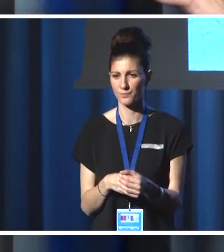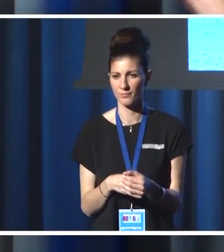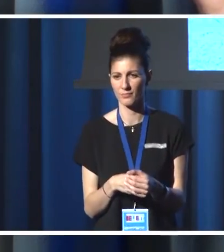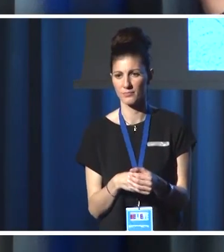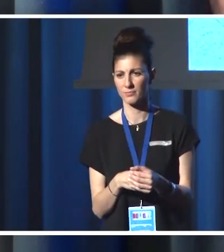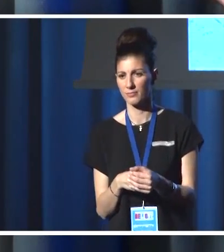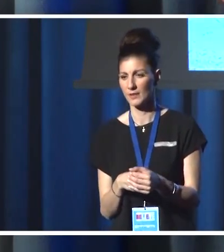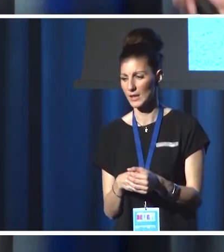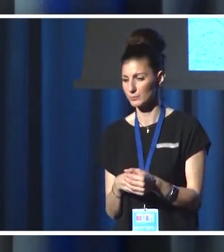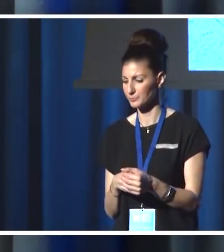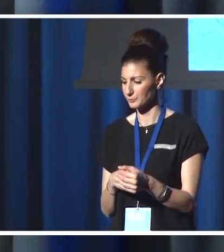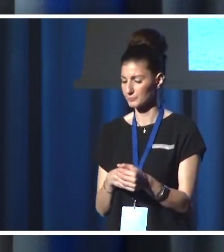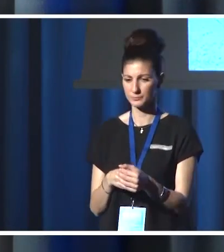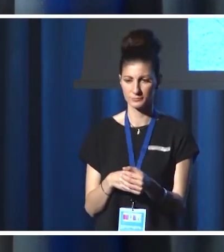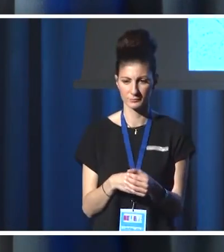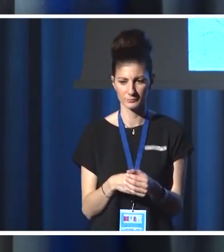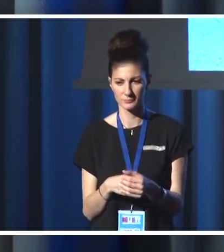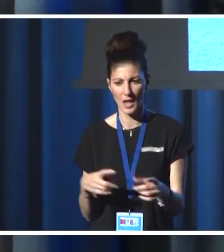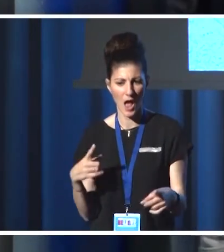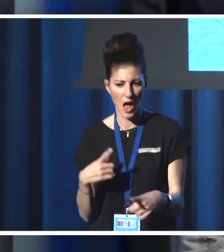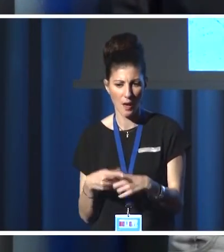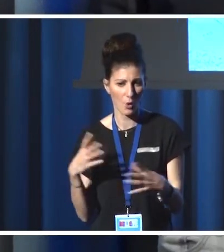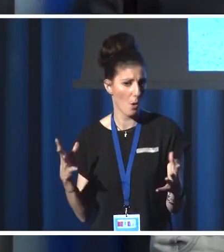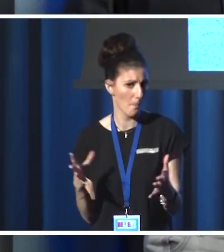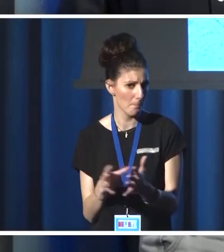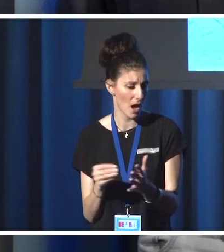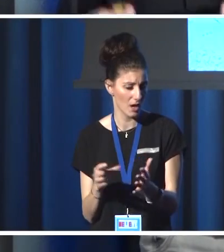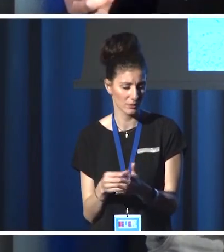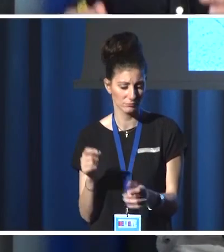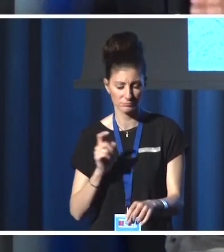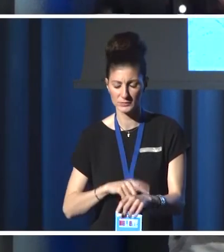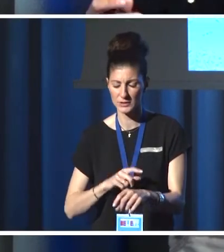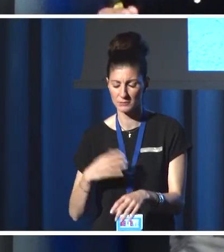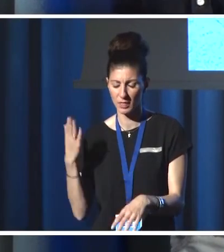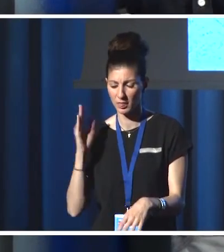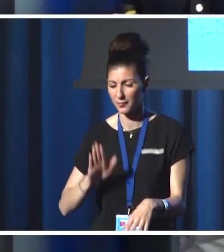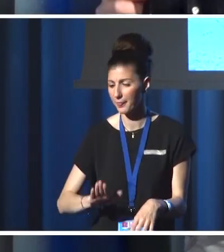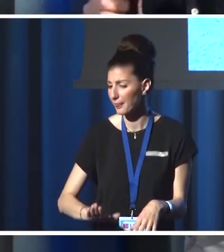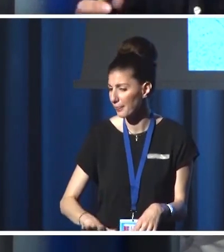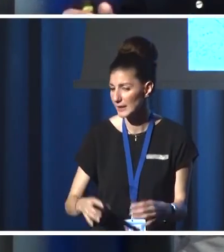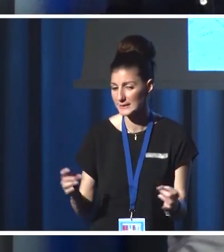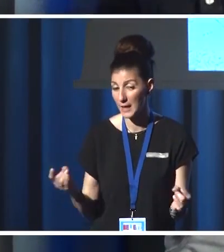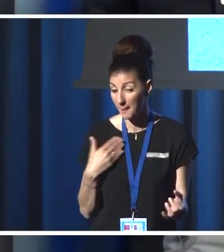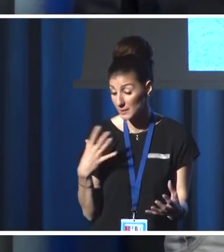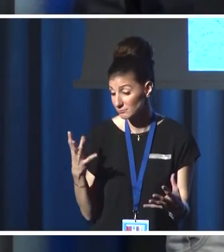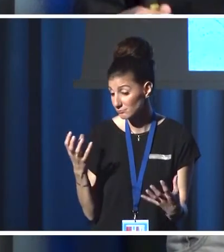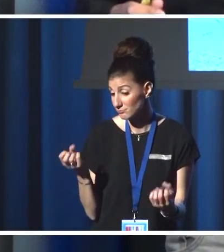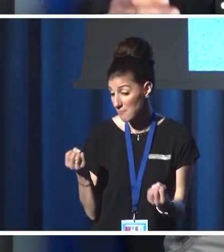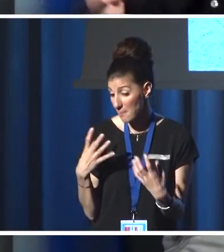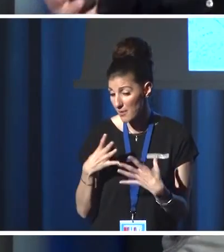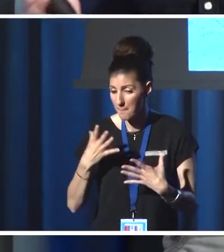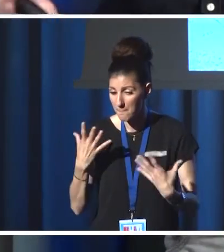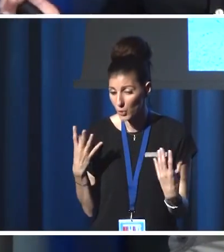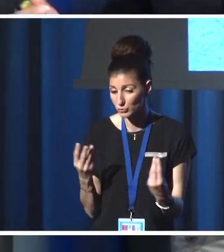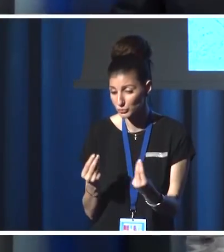αυτό που συνέβηκε στην περικ μας ηλικία όταν είμασταν μικρά μάθαμε να ισορροπούμε σε δύο ρόδες